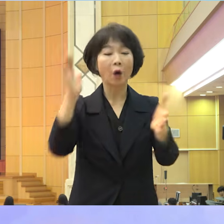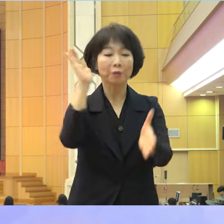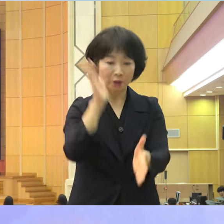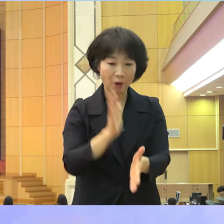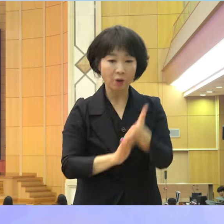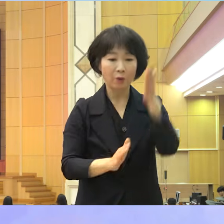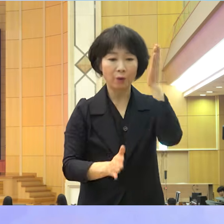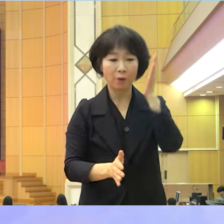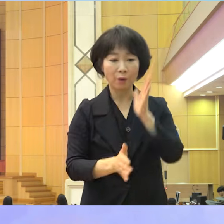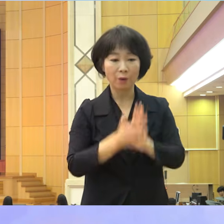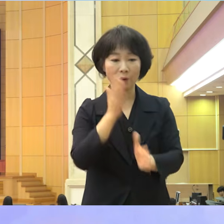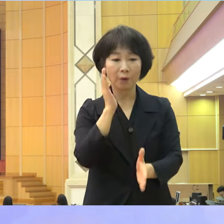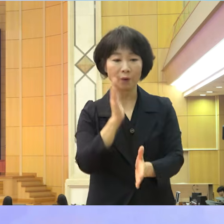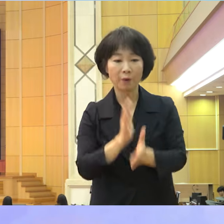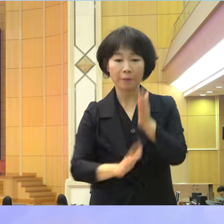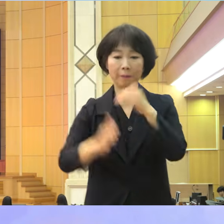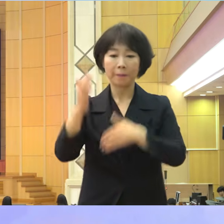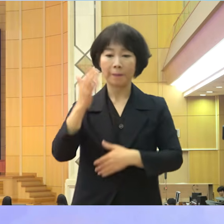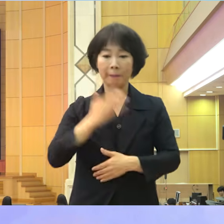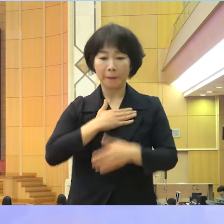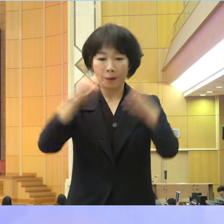약속함이 없어요